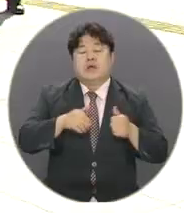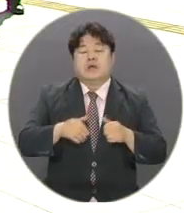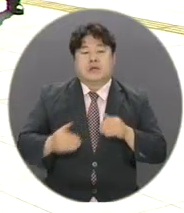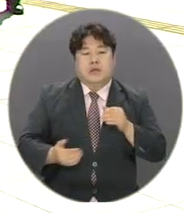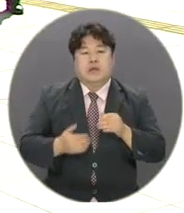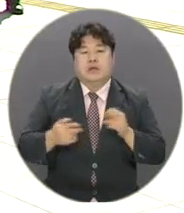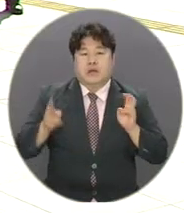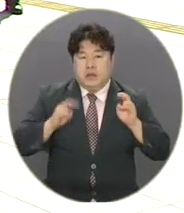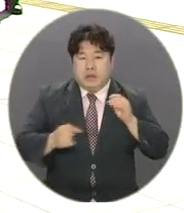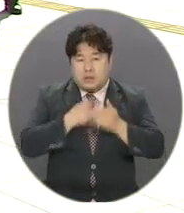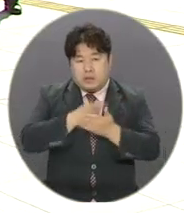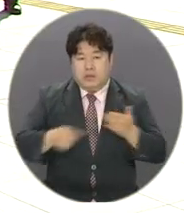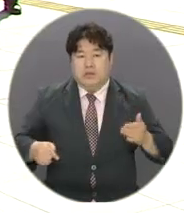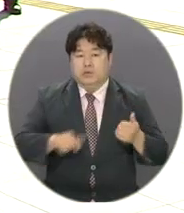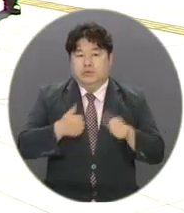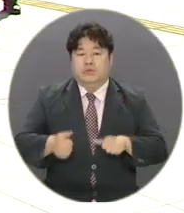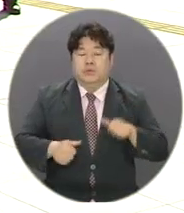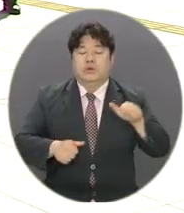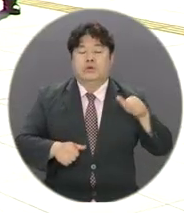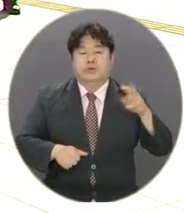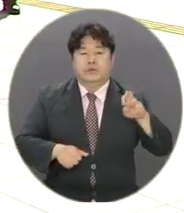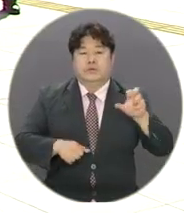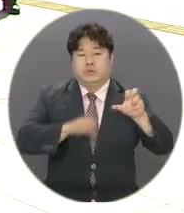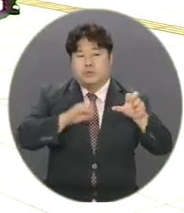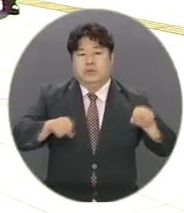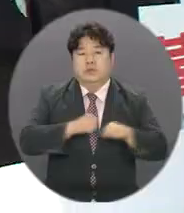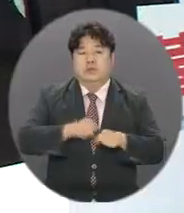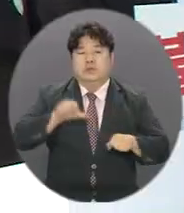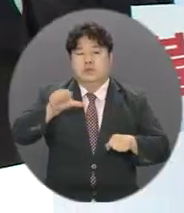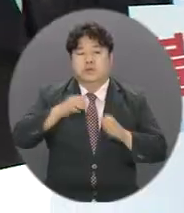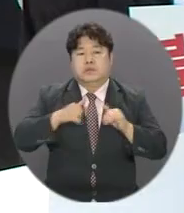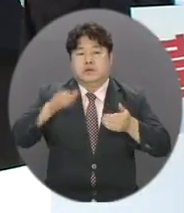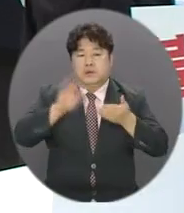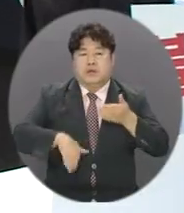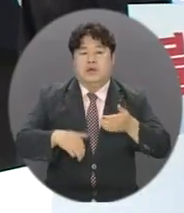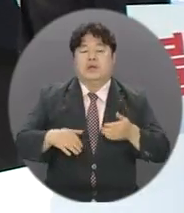노동자의 35%가 5인 미만 사업장에서 일한다며